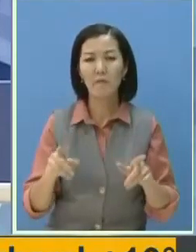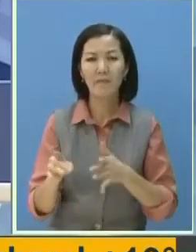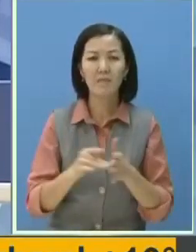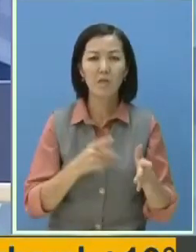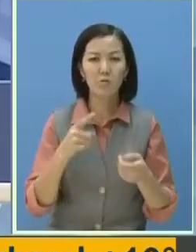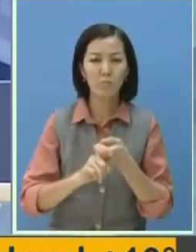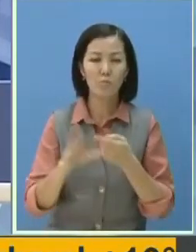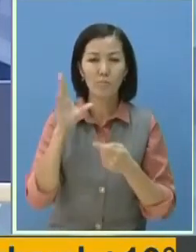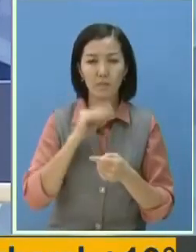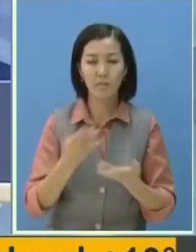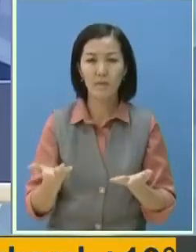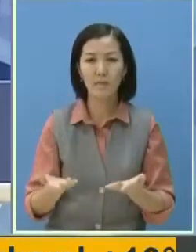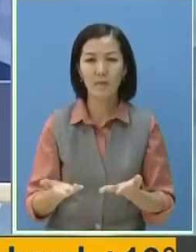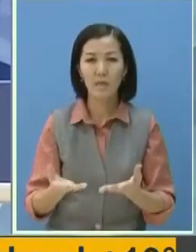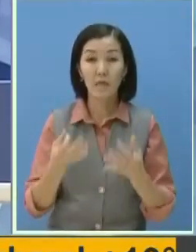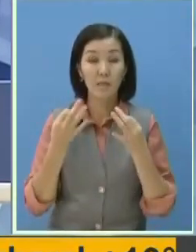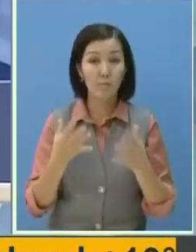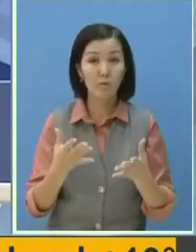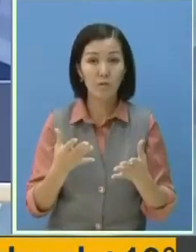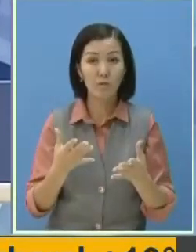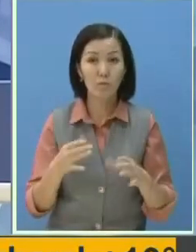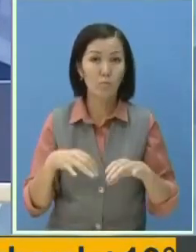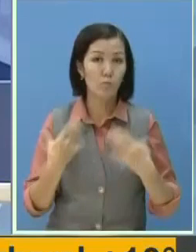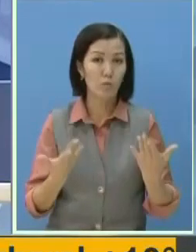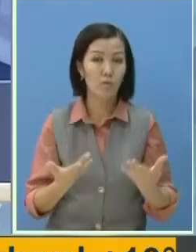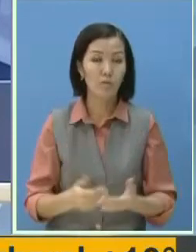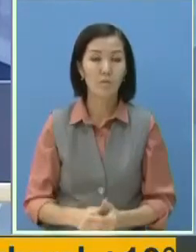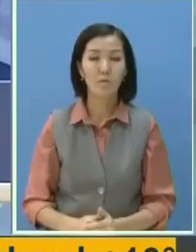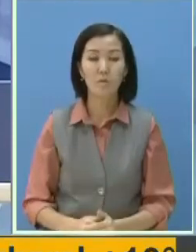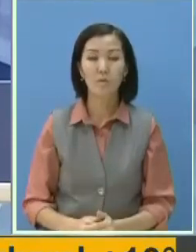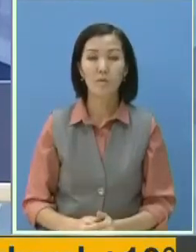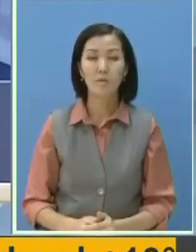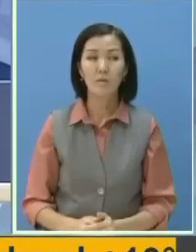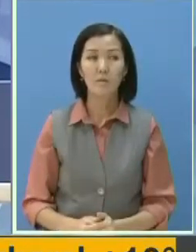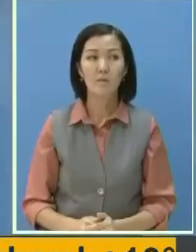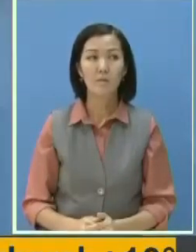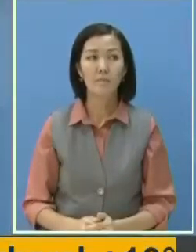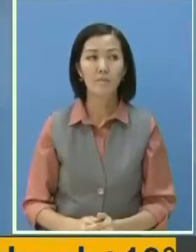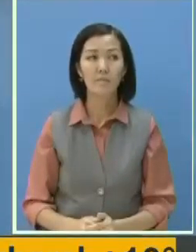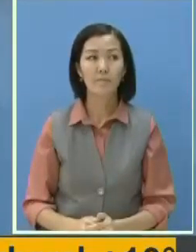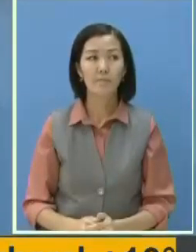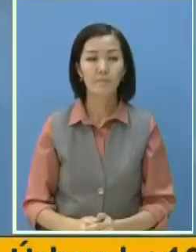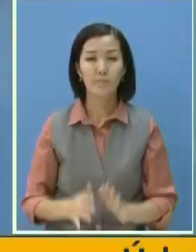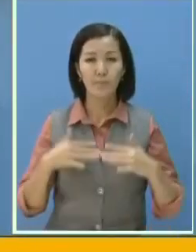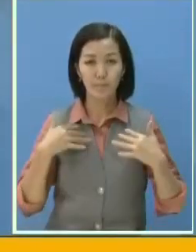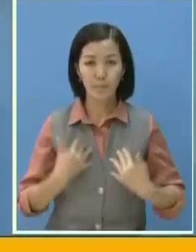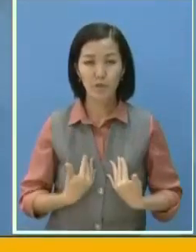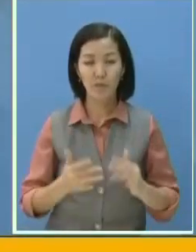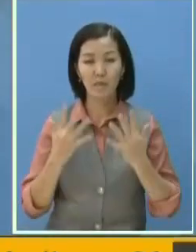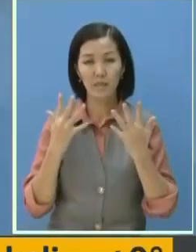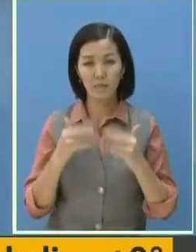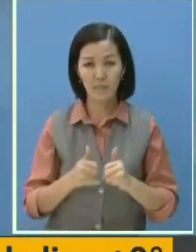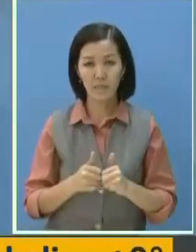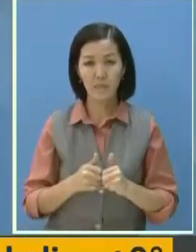выжил. Это же просто катастрофа. Угу. Ну да, действительно, печальная статистика, мы это все видим,